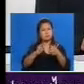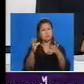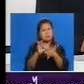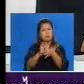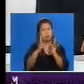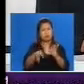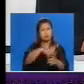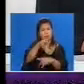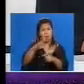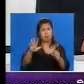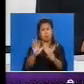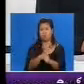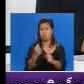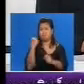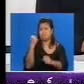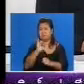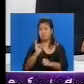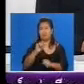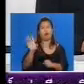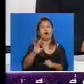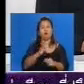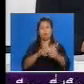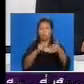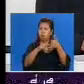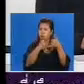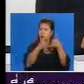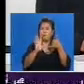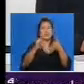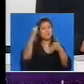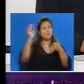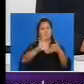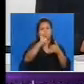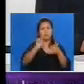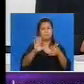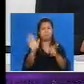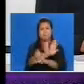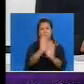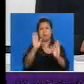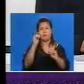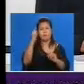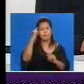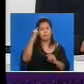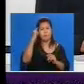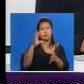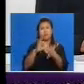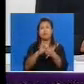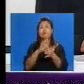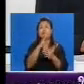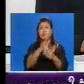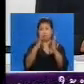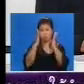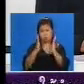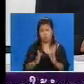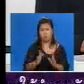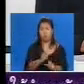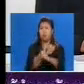ดูแลได้ยมประสิภภาพอัผมคดวาไม่นะครับ wind ประเชิก็คอว่า ถาประชาชนยง